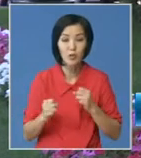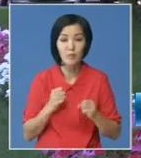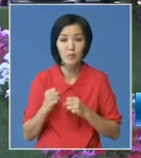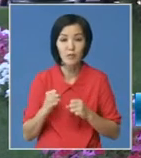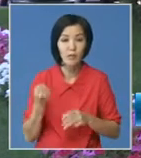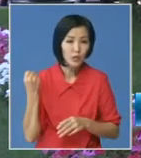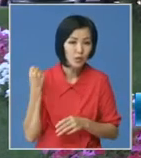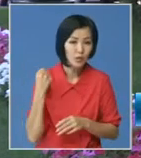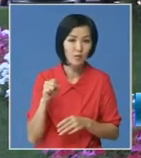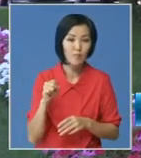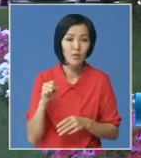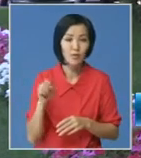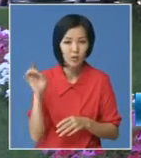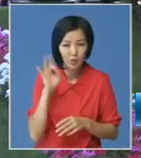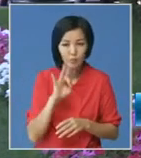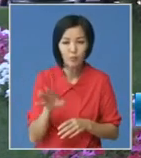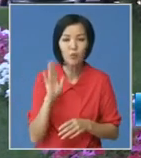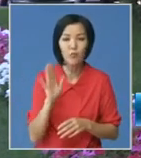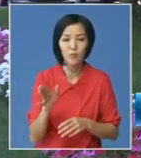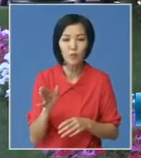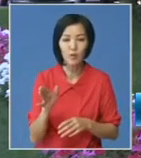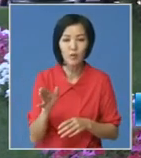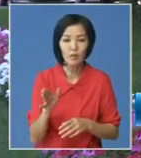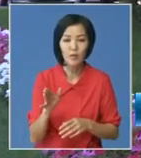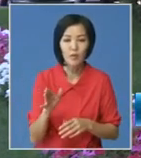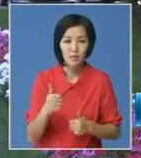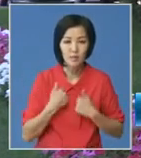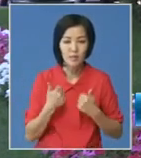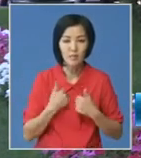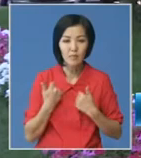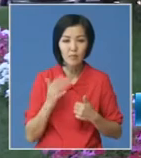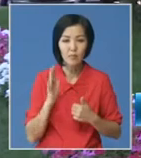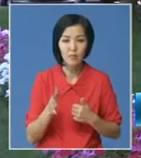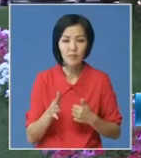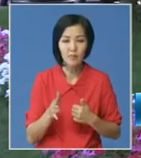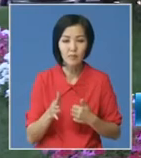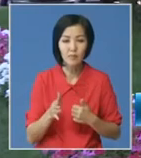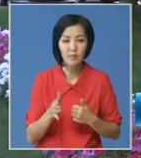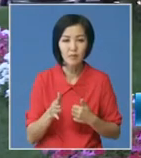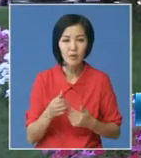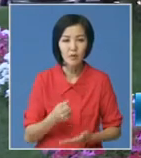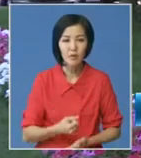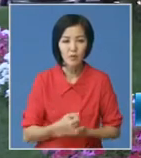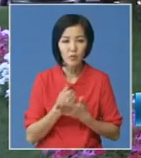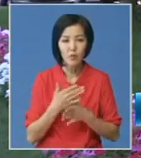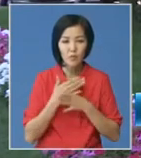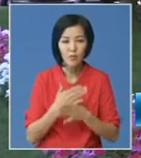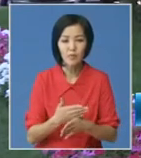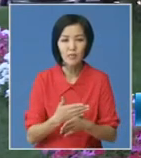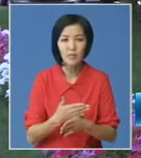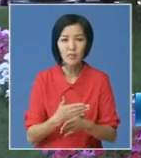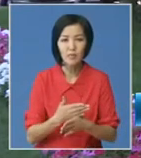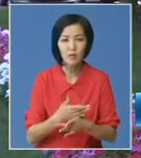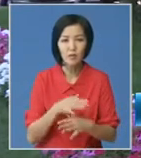арғарай биік жетістіктерге жеткіземіз деп ойлаймын өзім осындай қолдаудан кейін.